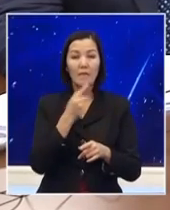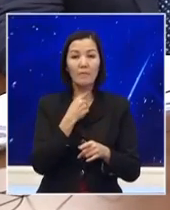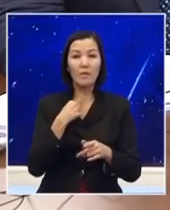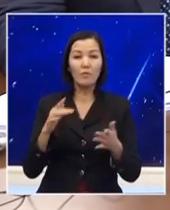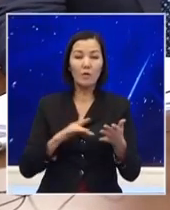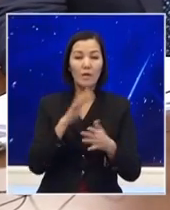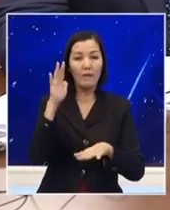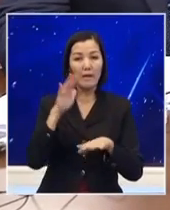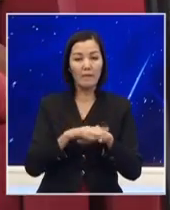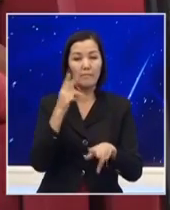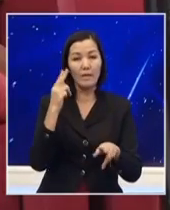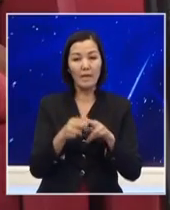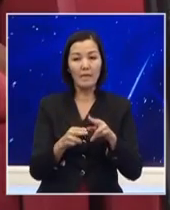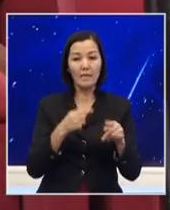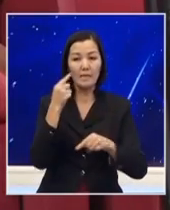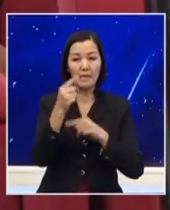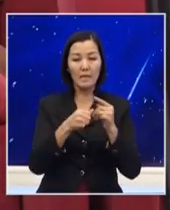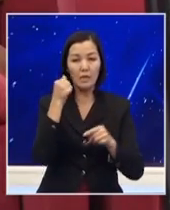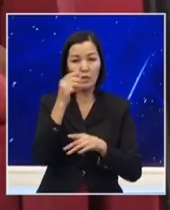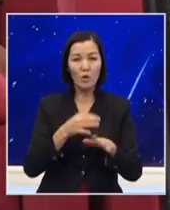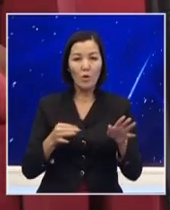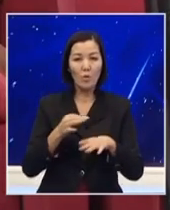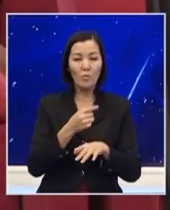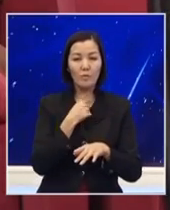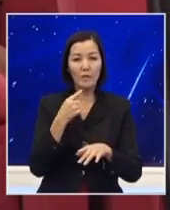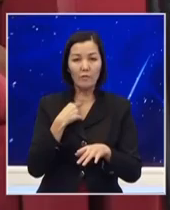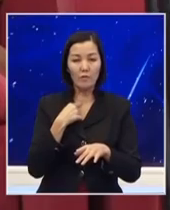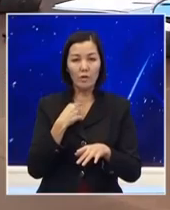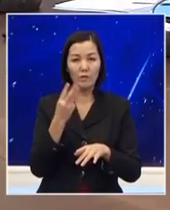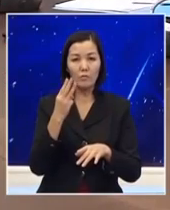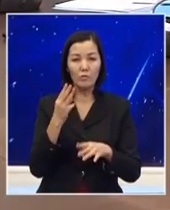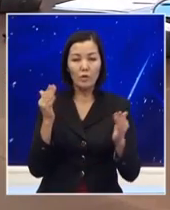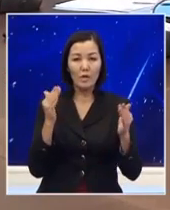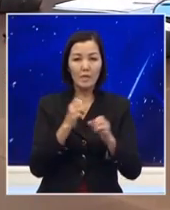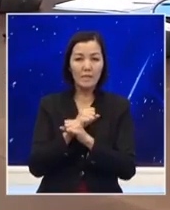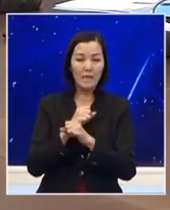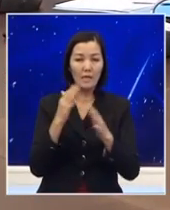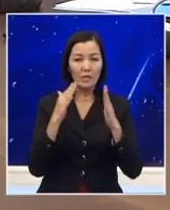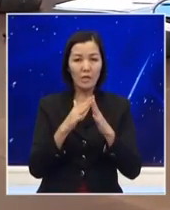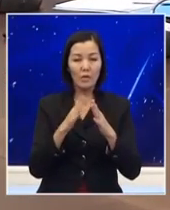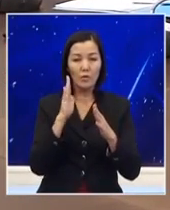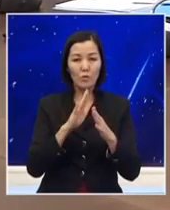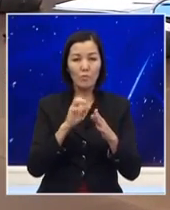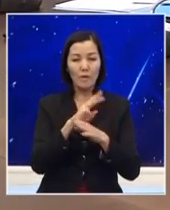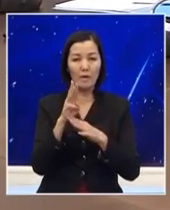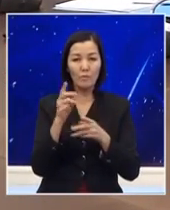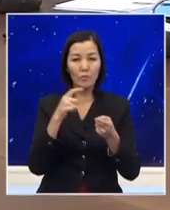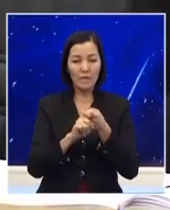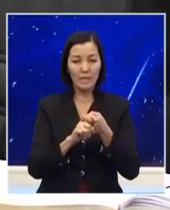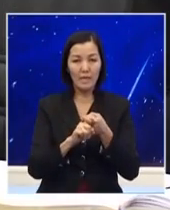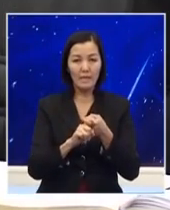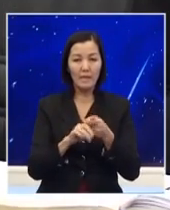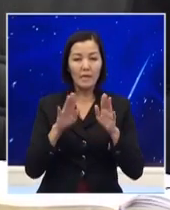әкімнің ұсыныстарымен аяқталды. Келер жылы облыс орталығы іргесіндегі 3 саяжайға сумен жабдықтау желілері тартылады.